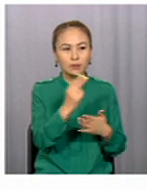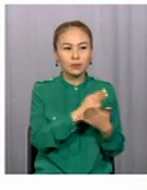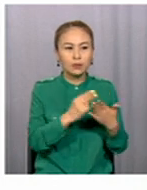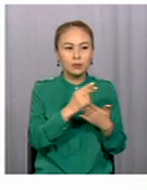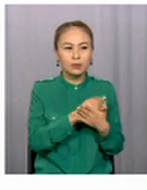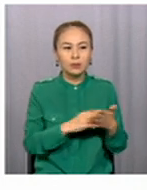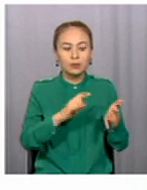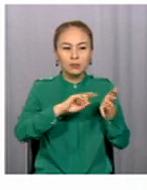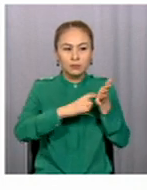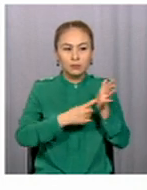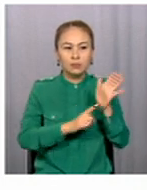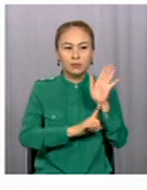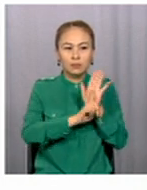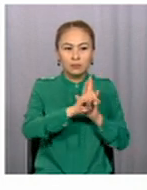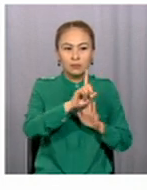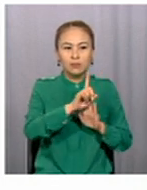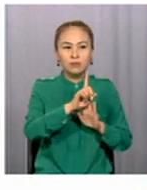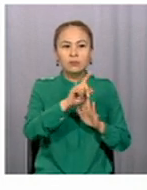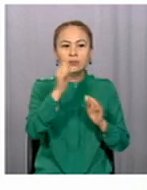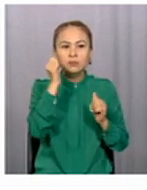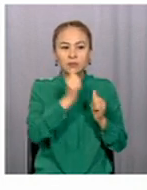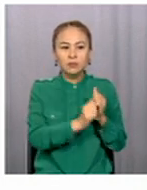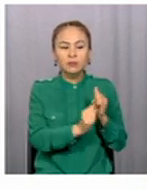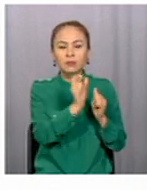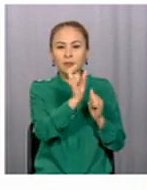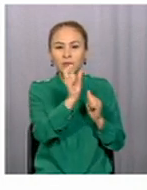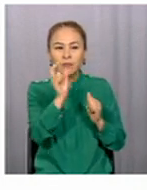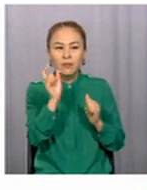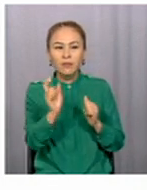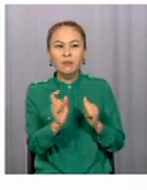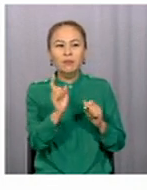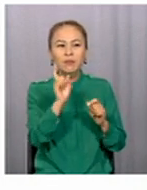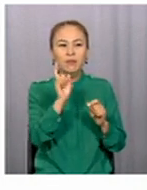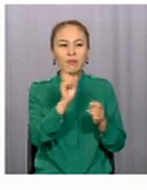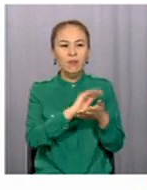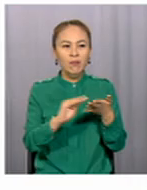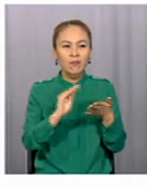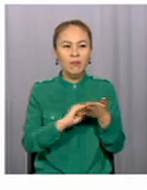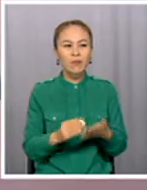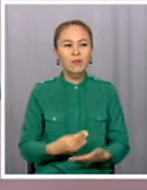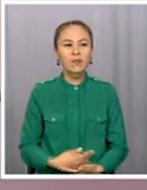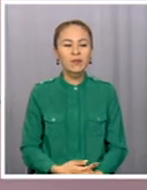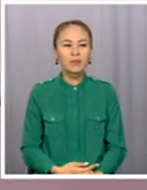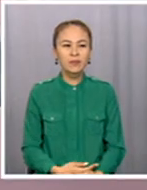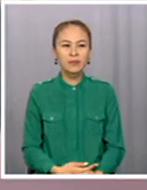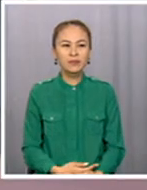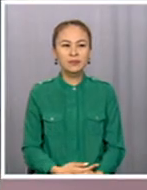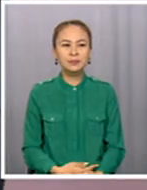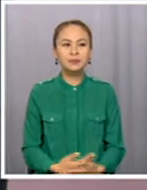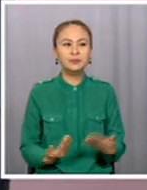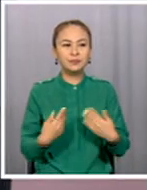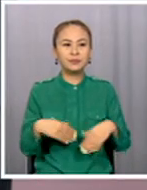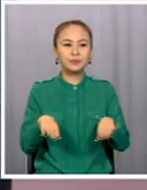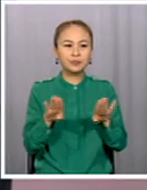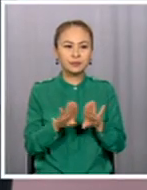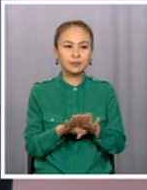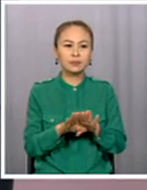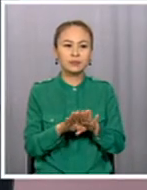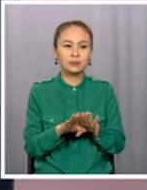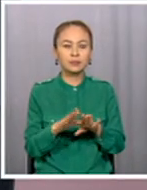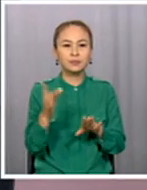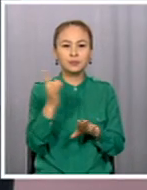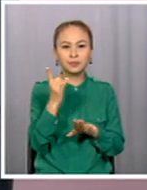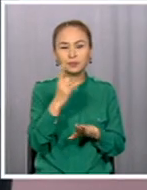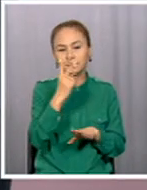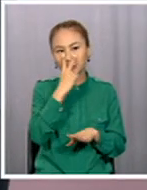нүктеден баста және әрбір қадамыңды жазыңдар. Олай болса, бірінші суретке назар